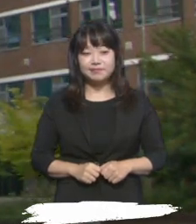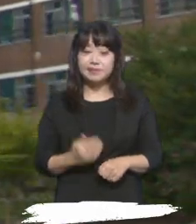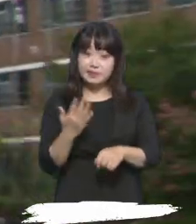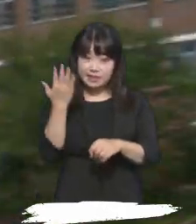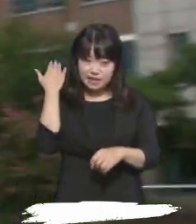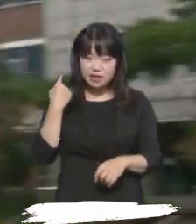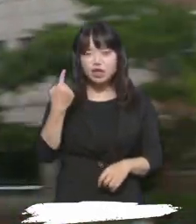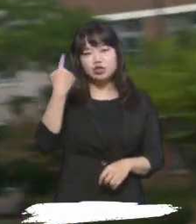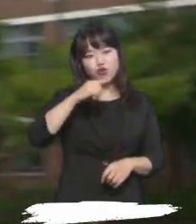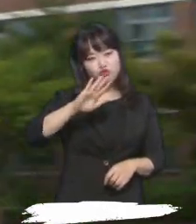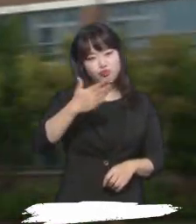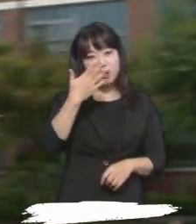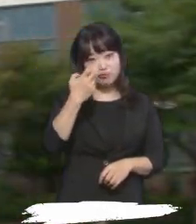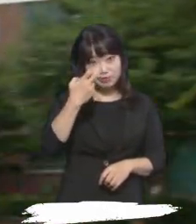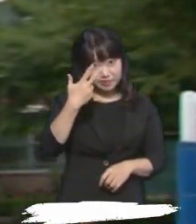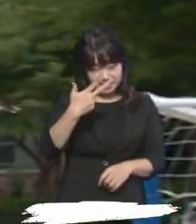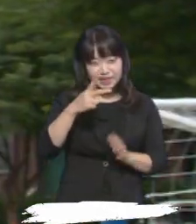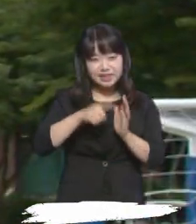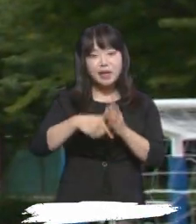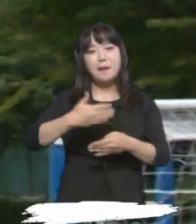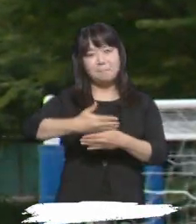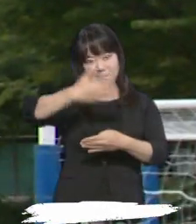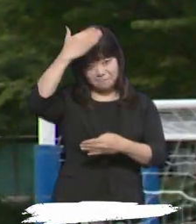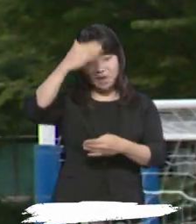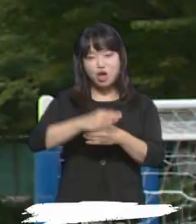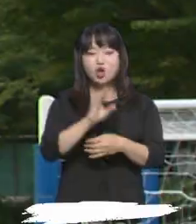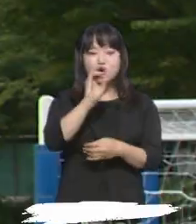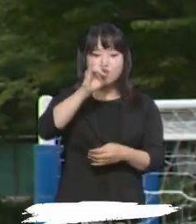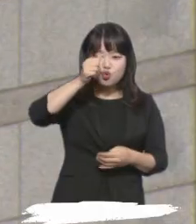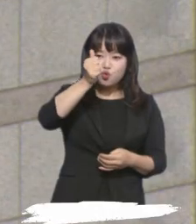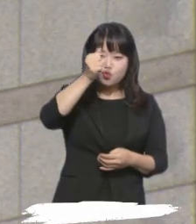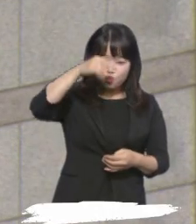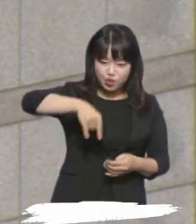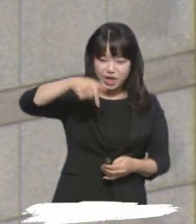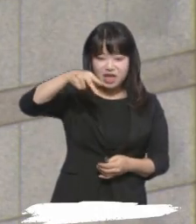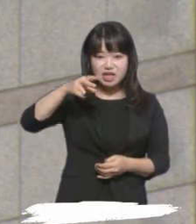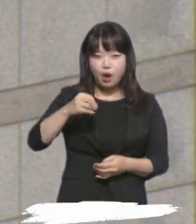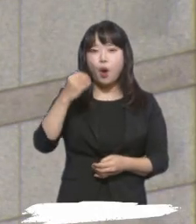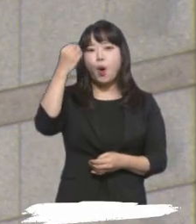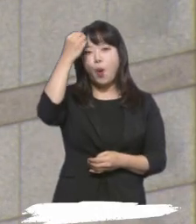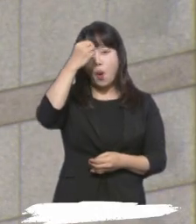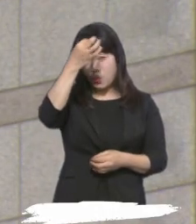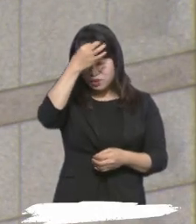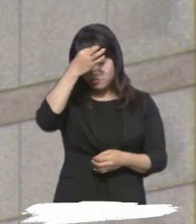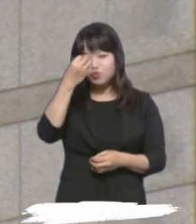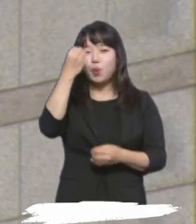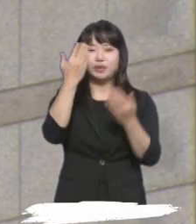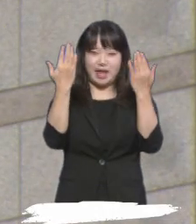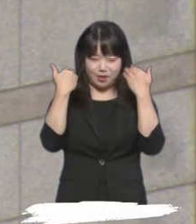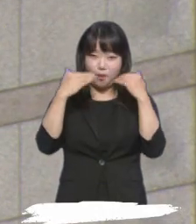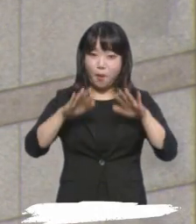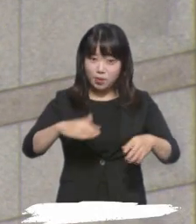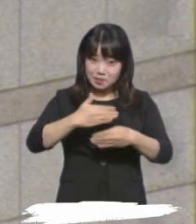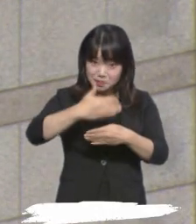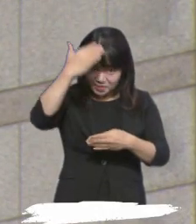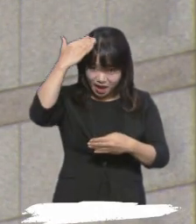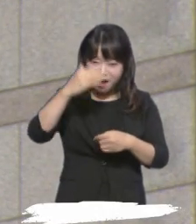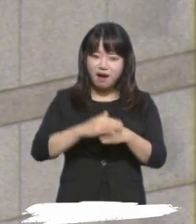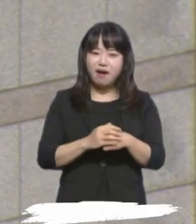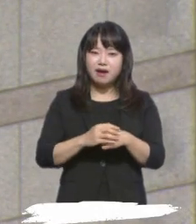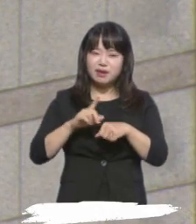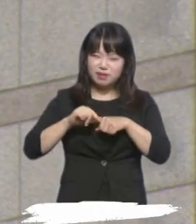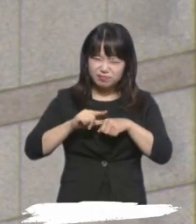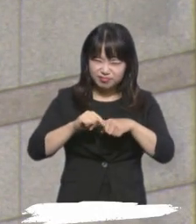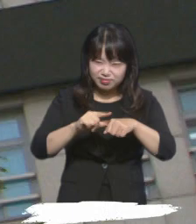지난 1997년 문을 연 휘경공업고등학교. 개교 27년을 맞은 올해 서울